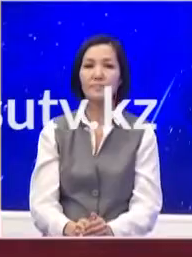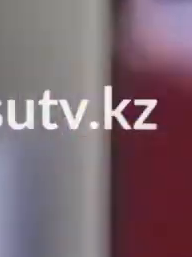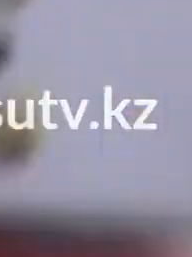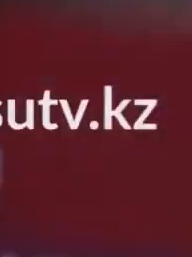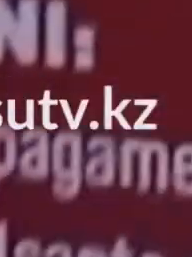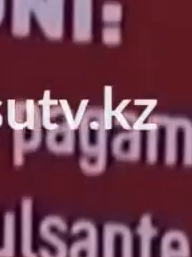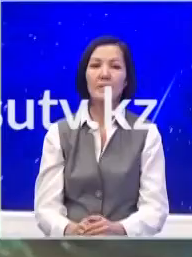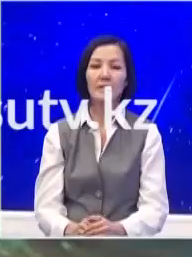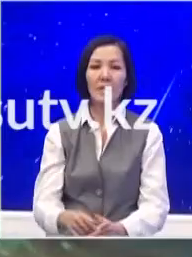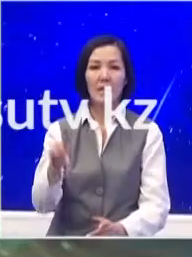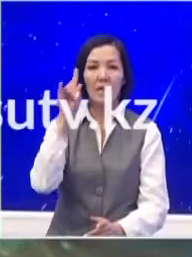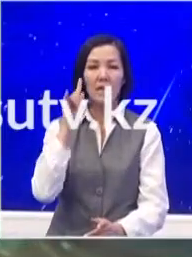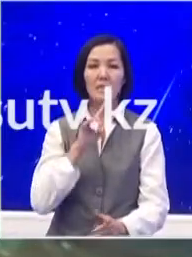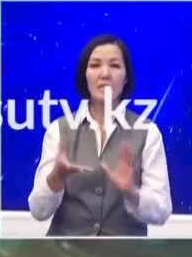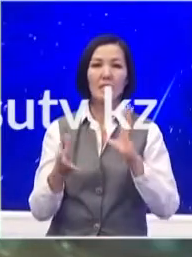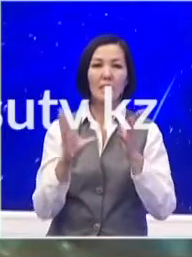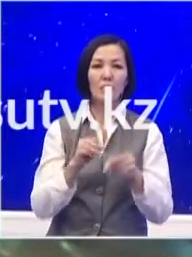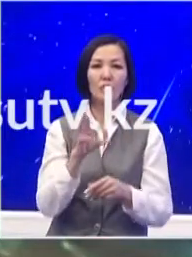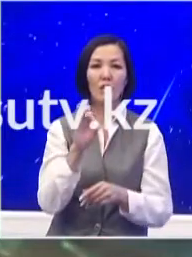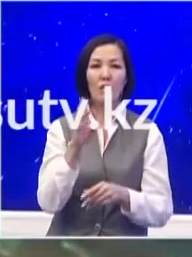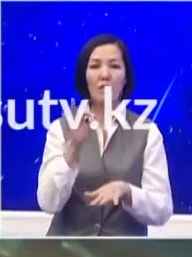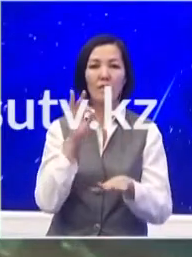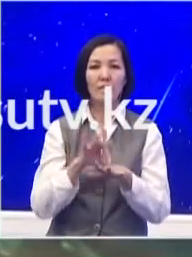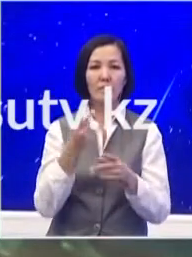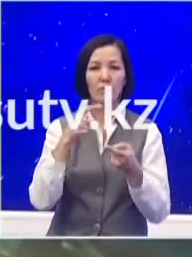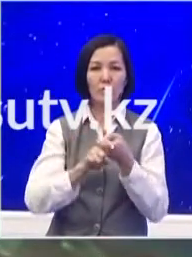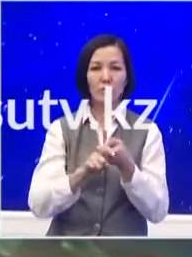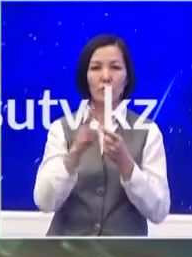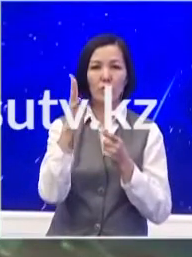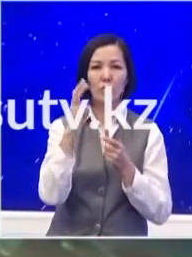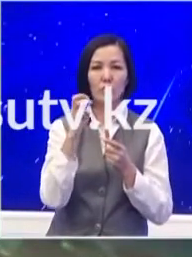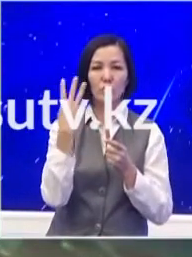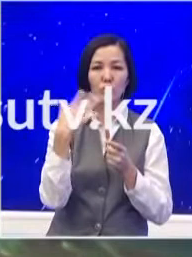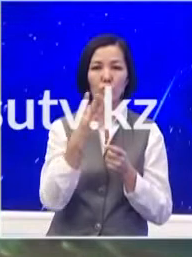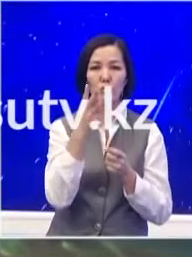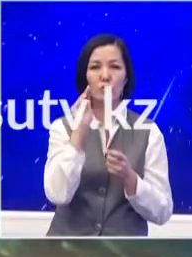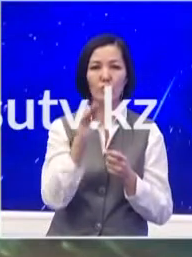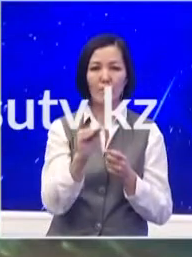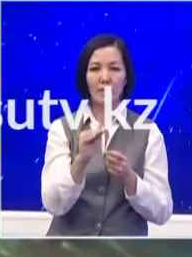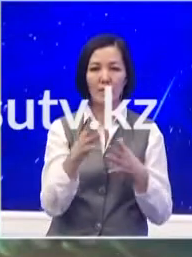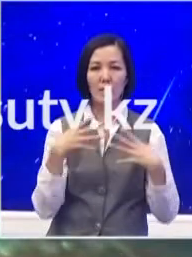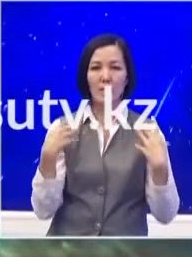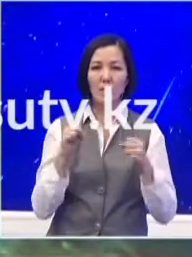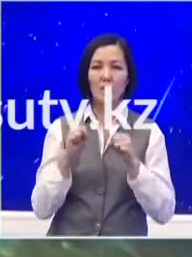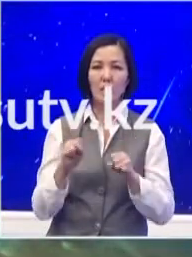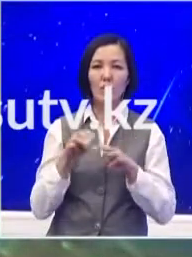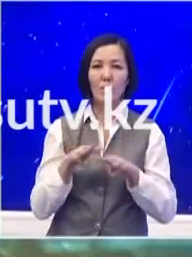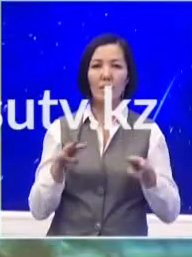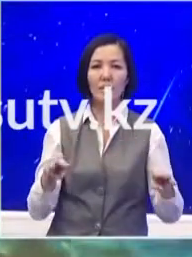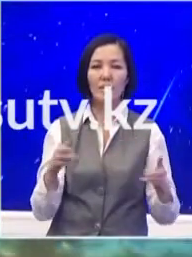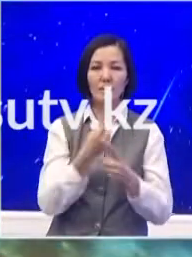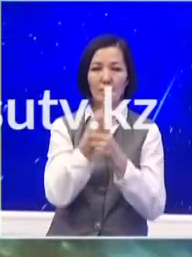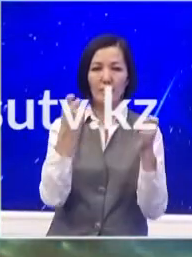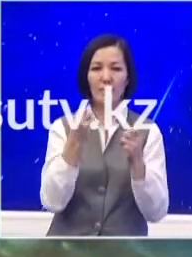Жетісу телеарнасы. Елде коронавирус инфекциясын жұқтырғандар саны 353 мыңға жуықта. Денсаулық сақтау министрлігінің мәліметіне